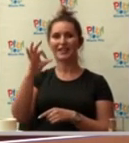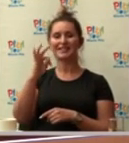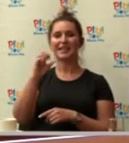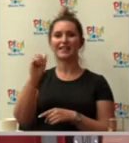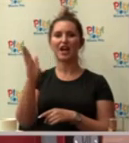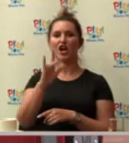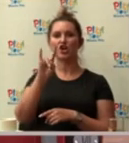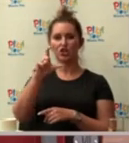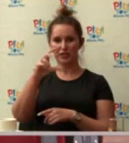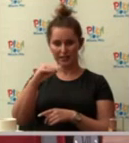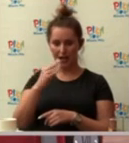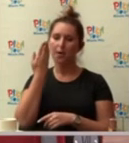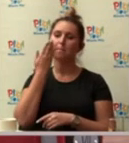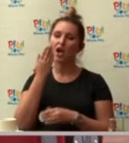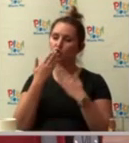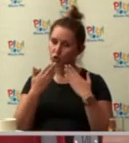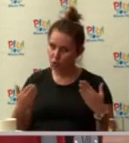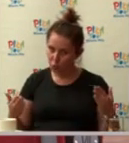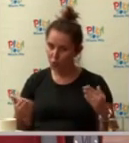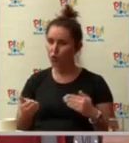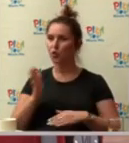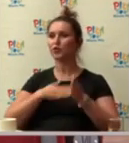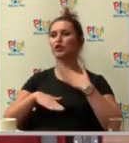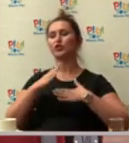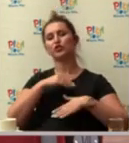sprawy zgłaszane do Straży Miejskiej są